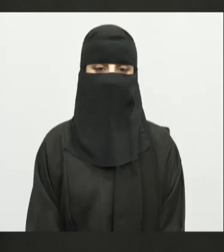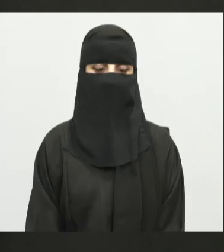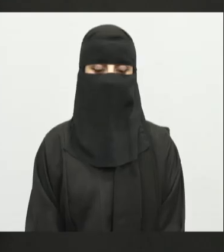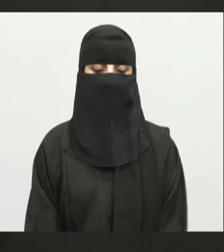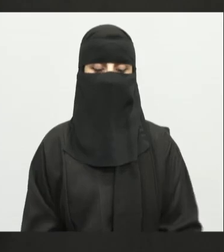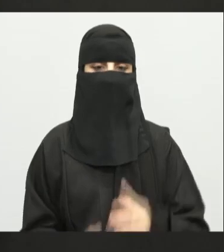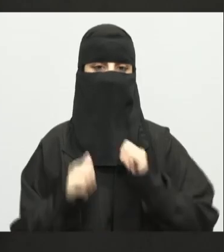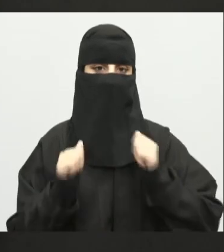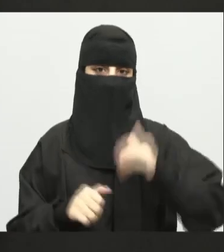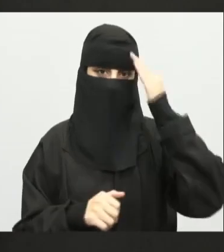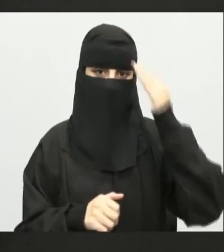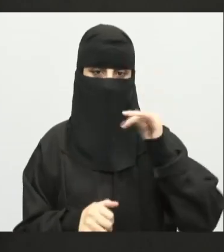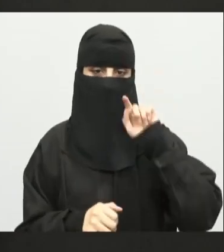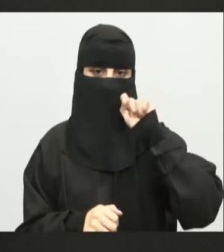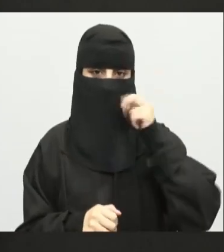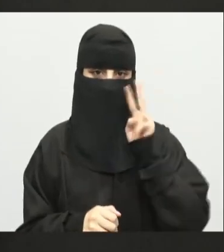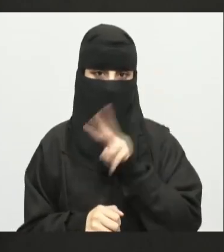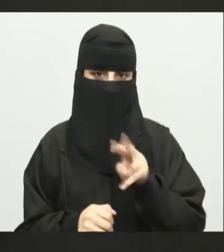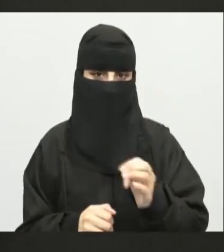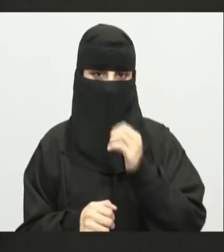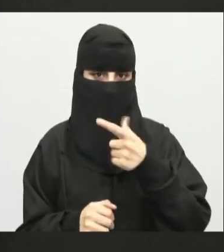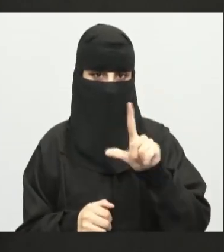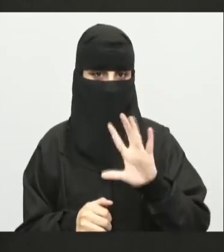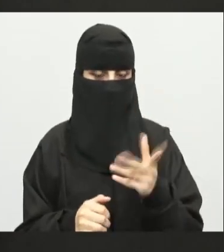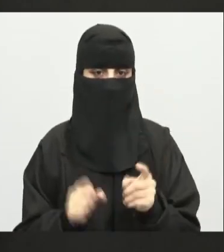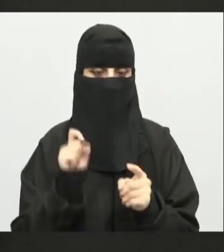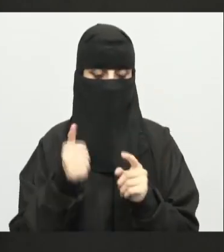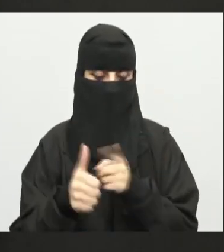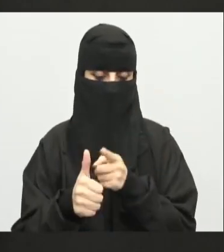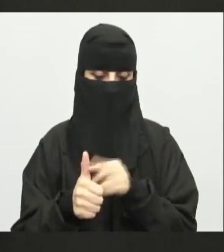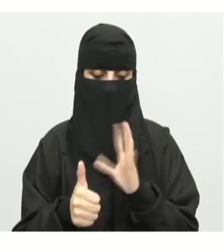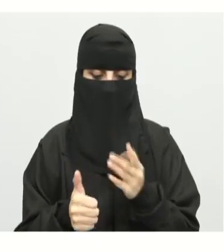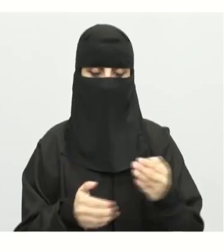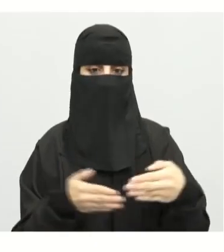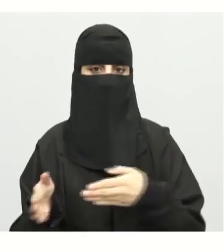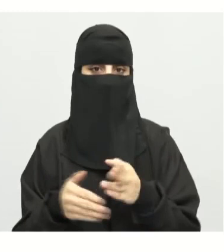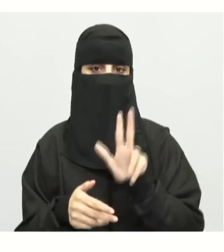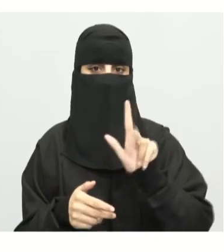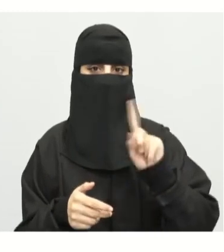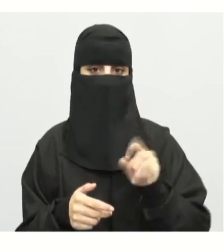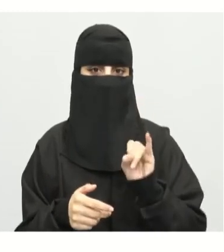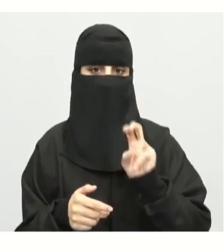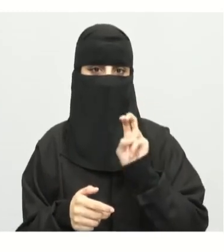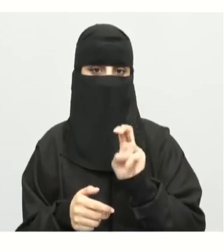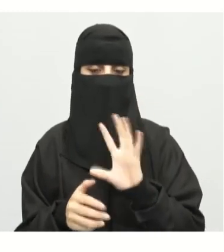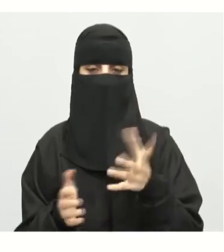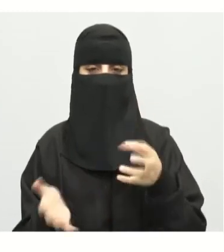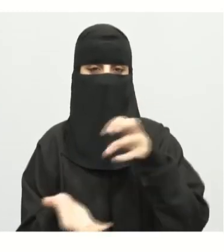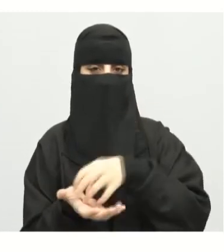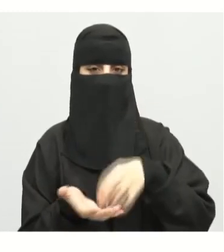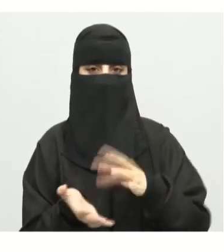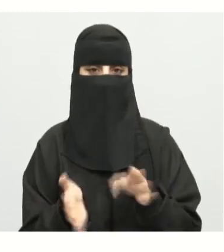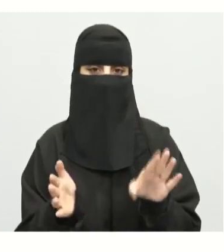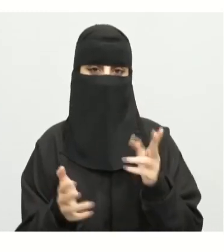يختار الطلب الخيار الصحيح بما ياتي الف يجري وادي الرمه في منطقه جازان او الحدود